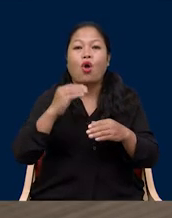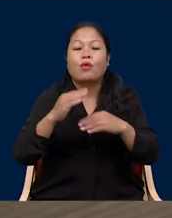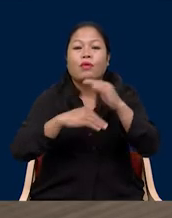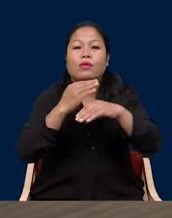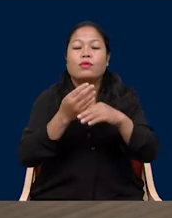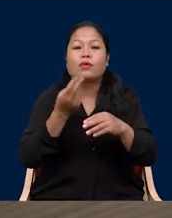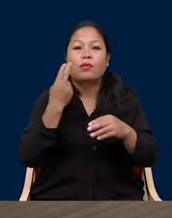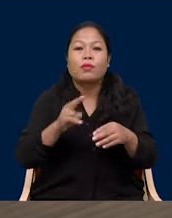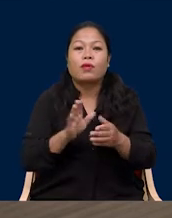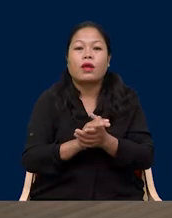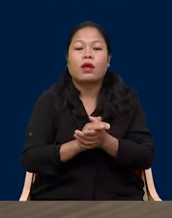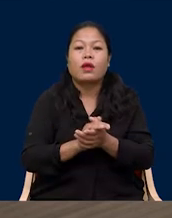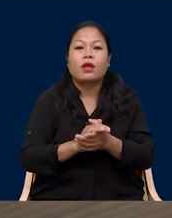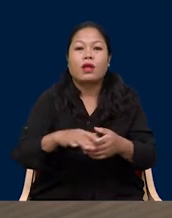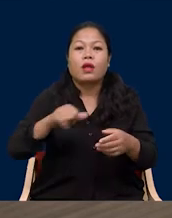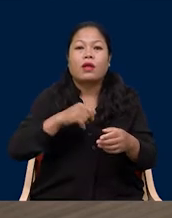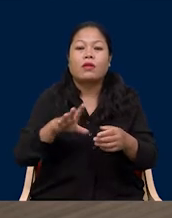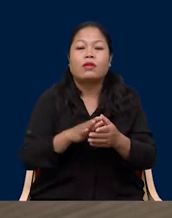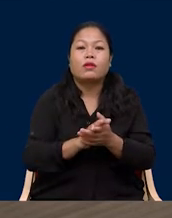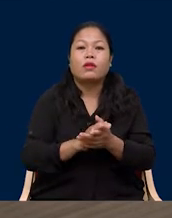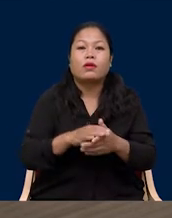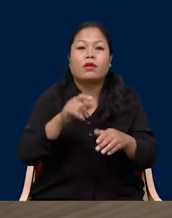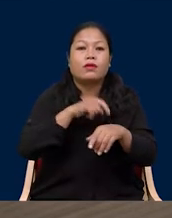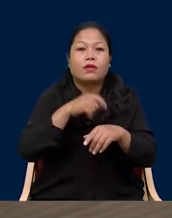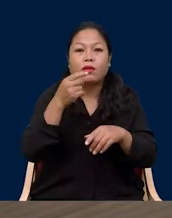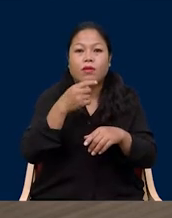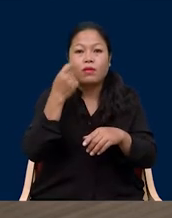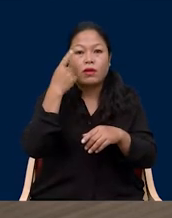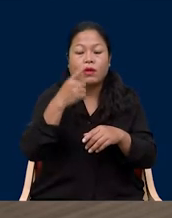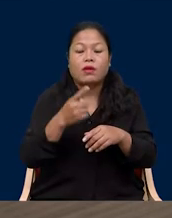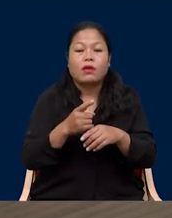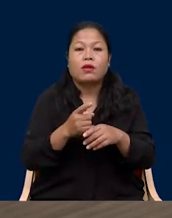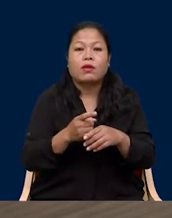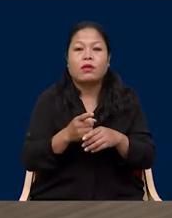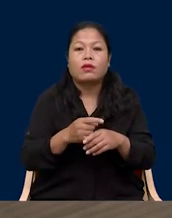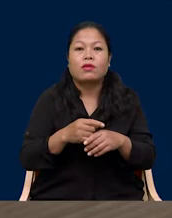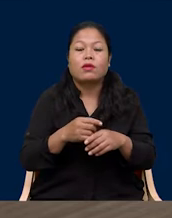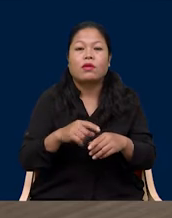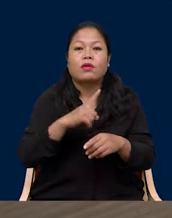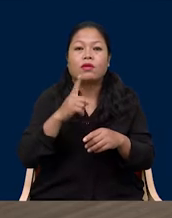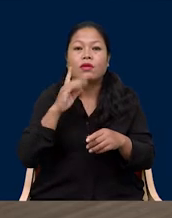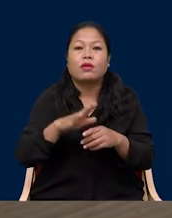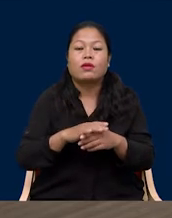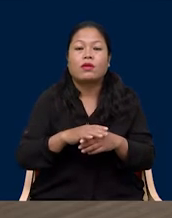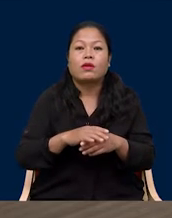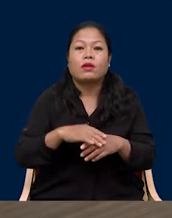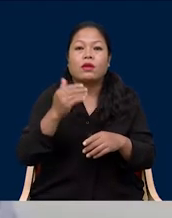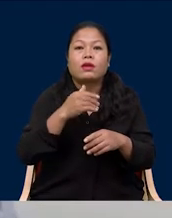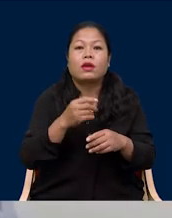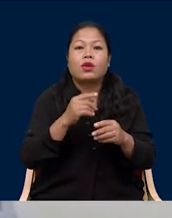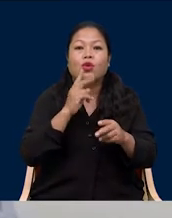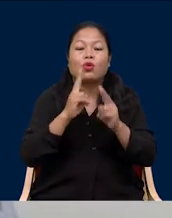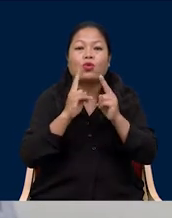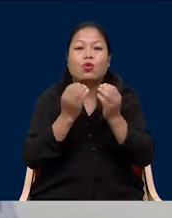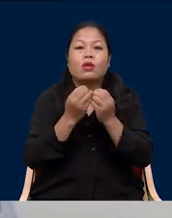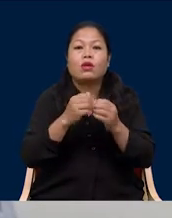विकसित राष्ट्रमा पर्छौँ र हाम्रो चाहिँ हामीले चाहिँ त्यसमा अनुकूलित हुने उपाय मात्रै हाम्रो लागि चाहिँ उपयुक्त हुन्छ ती कुराहरू। तर